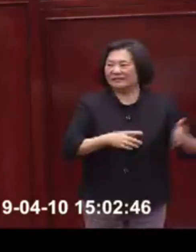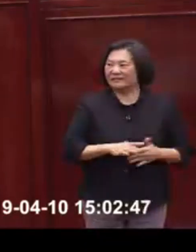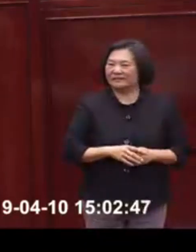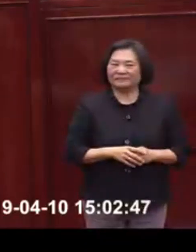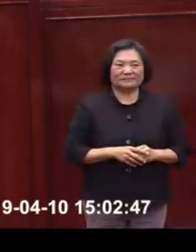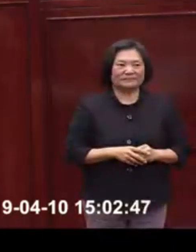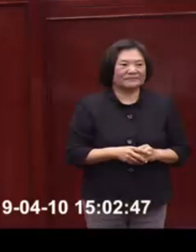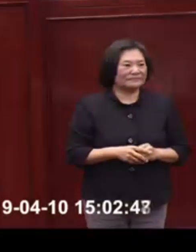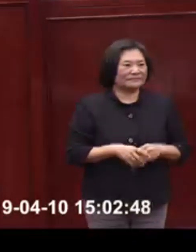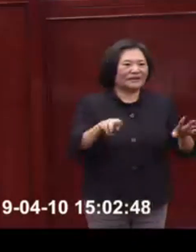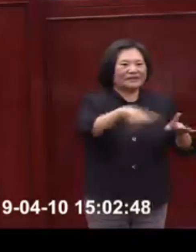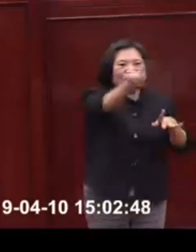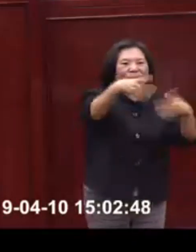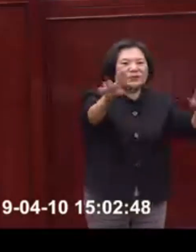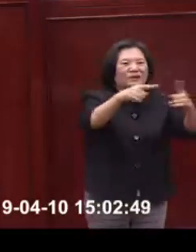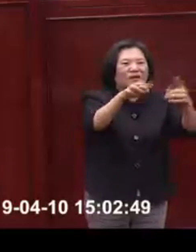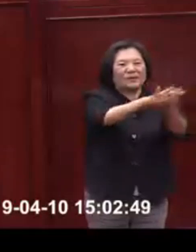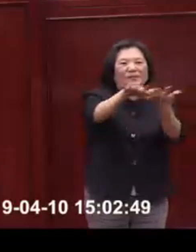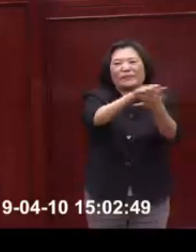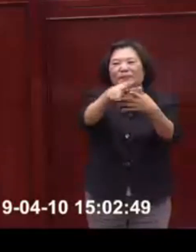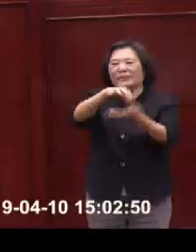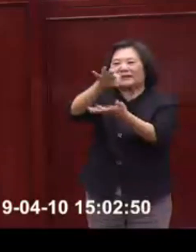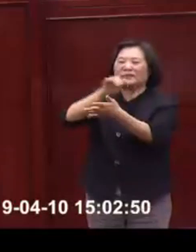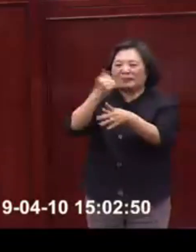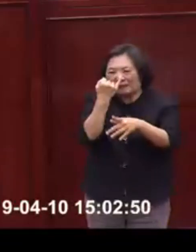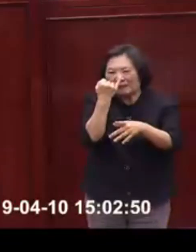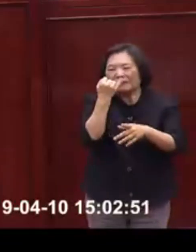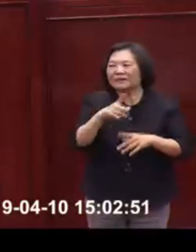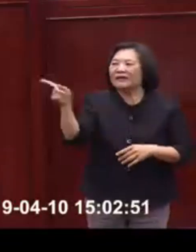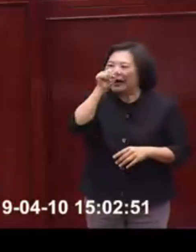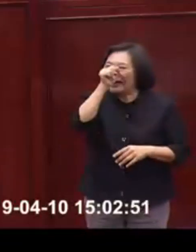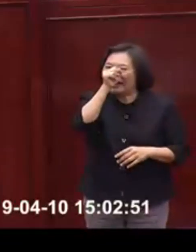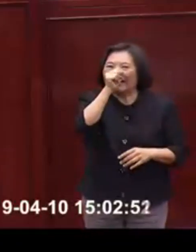讲， 后来你有讲过的，都给大家道歉就好了嘛。 好了，好，